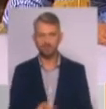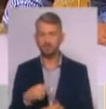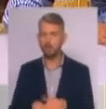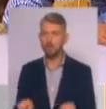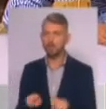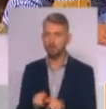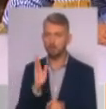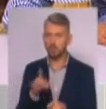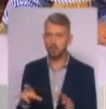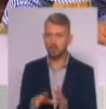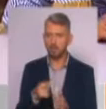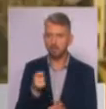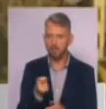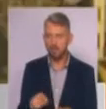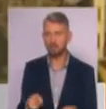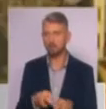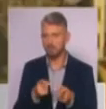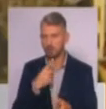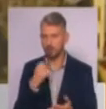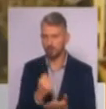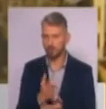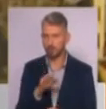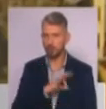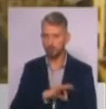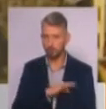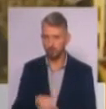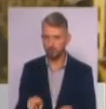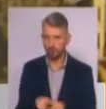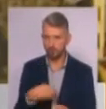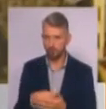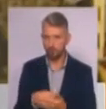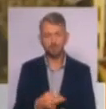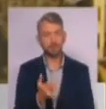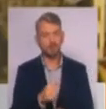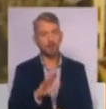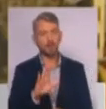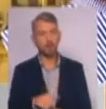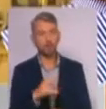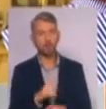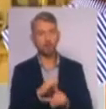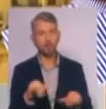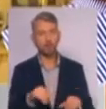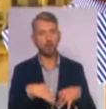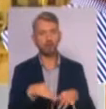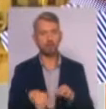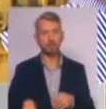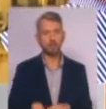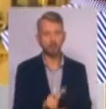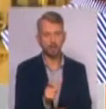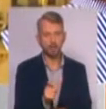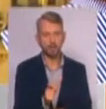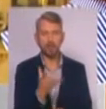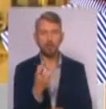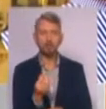будуть електронні квитки, це вже дійсно затверджено, і буде використовуватися таким чином бюджет. Потім на розвиток автомобільних доріг